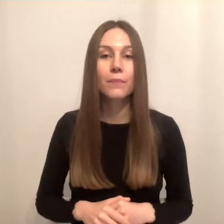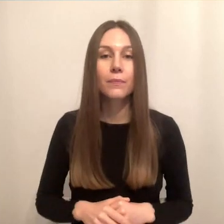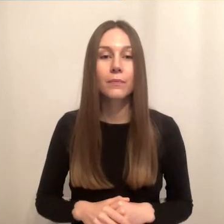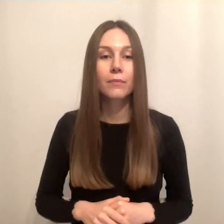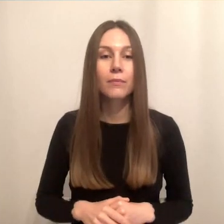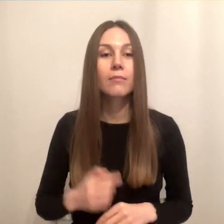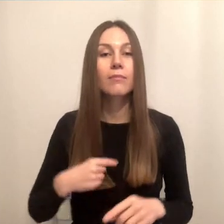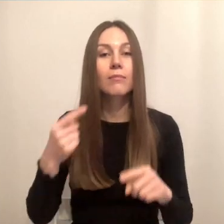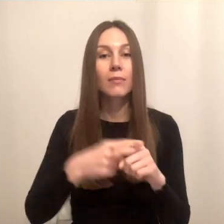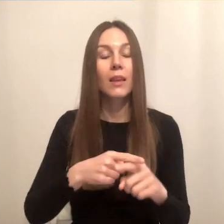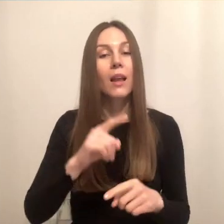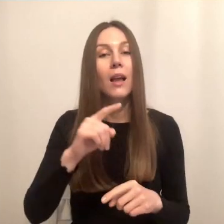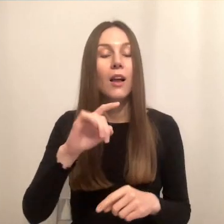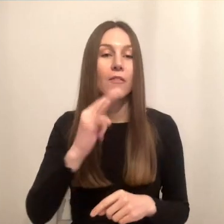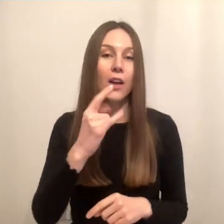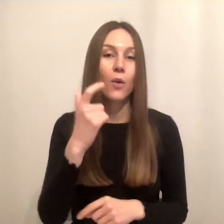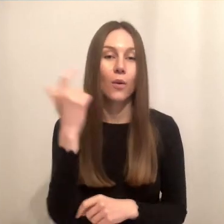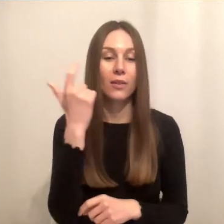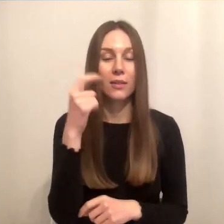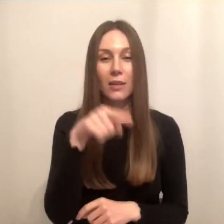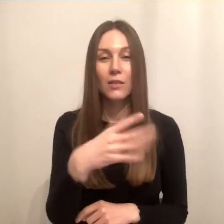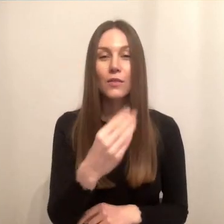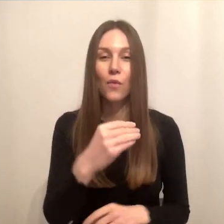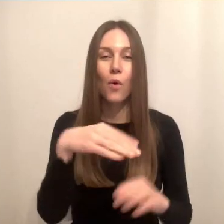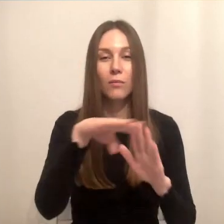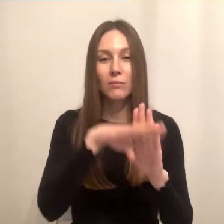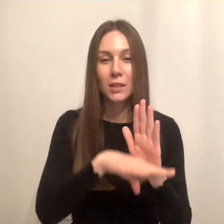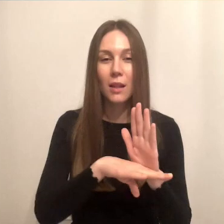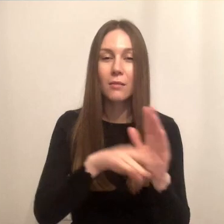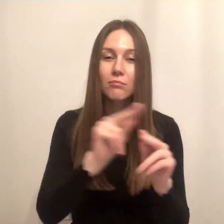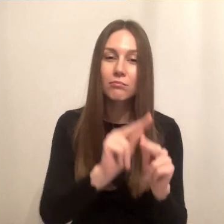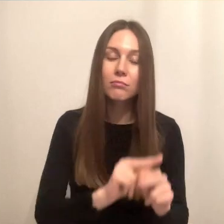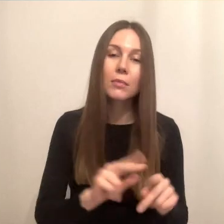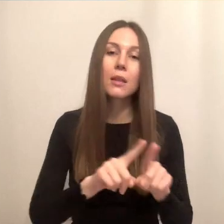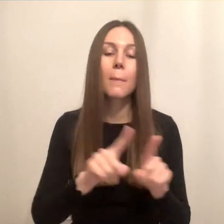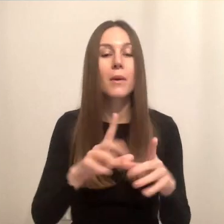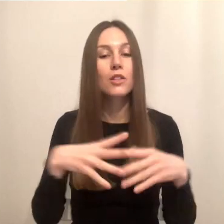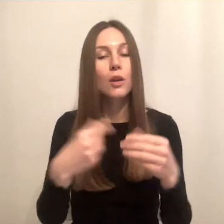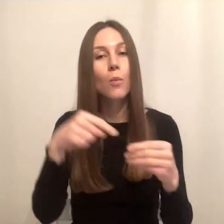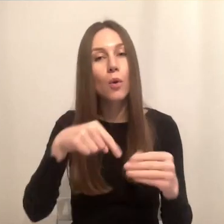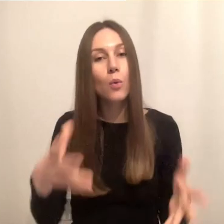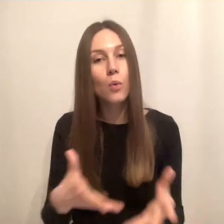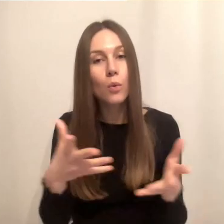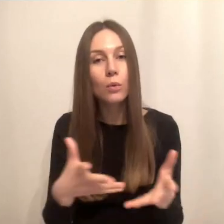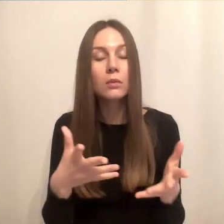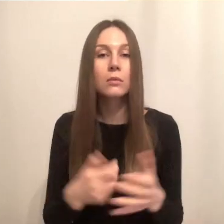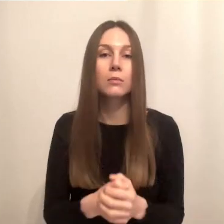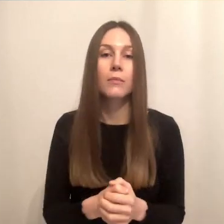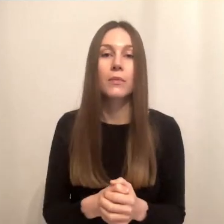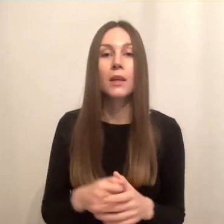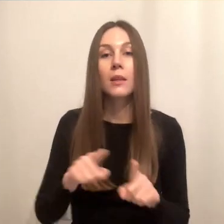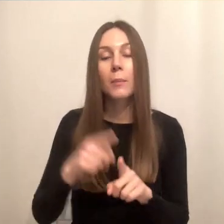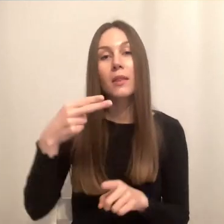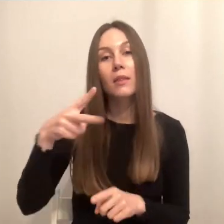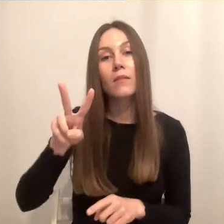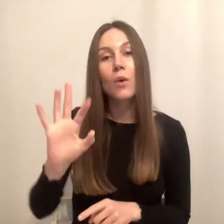teisės apsaugos įstatymo korekcijos, taip pat ugdymo šeimoje įteisinimo. Taip pat esu nevyriausybinių organizacijų